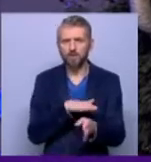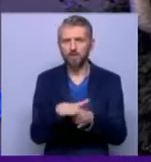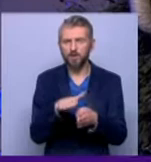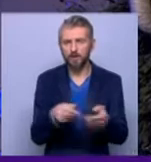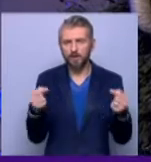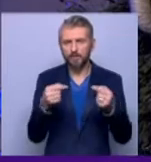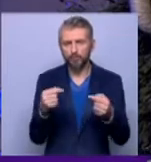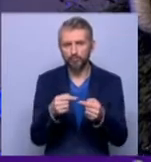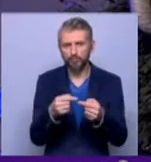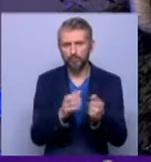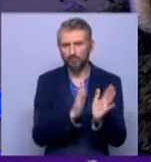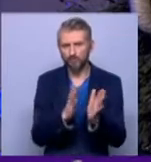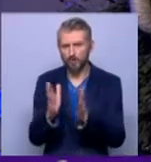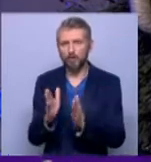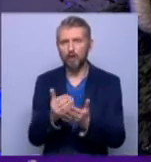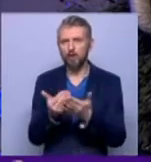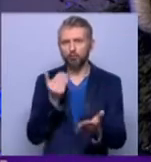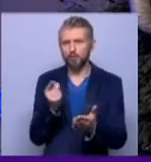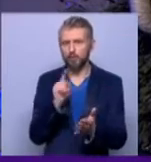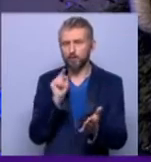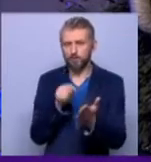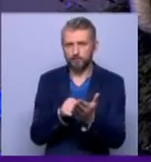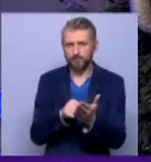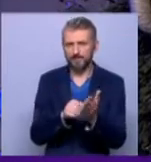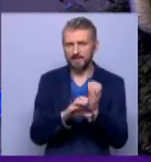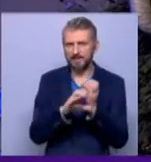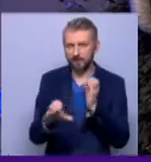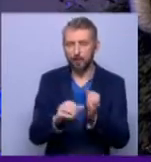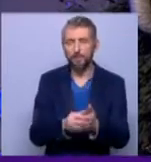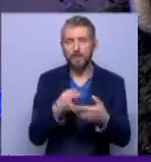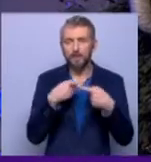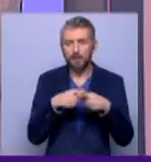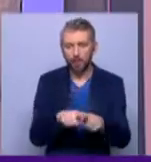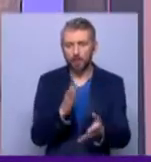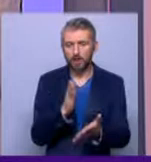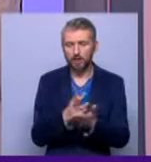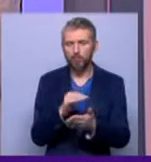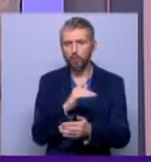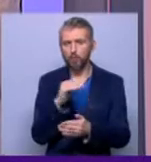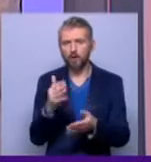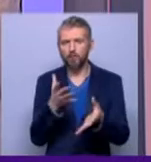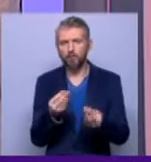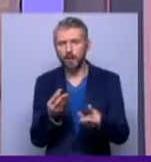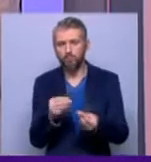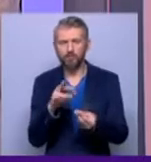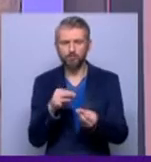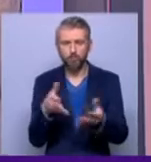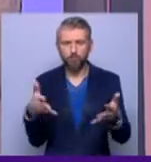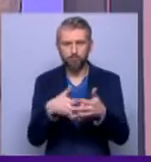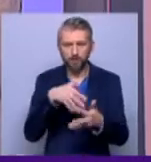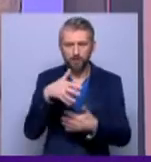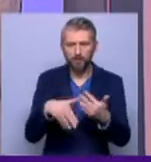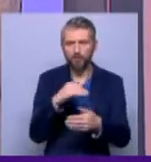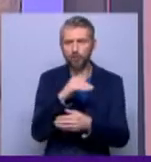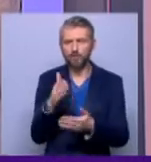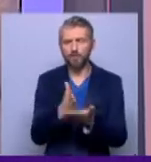соответствующие параметры до того, как он поступит в общую систему. Но есть технология до удачи. Да, ну, то есть, как бы по уровню влажности, по примесям, ну, то есть, по уровню